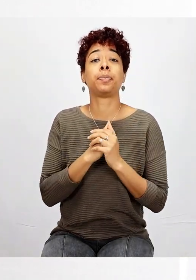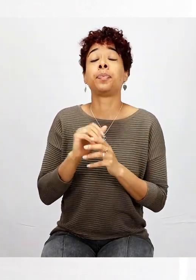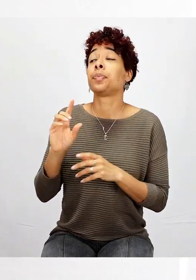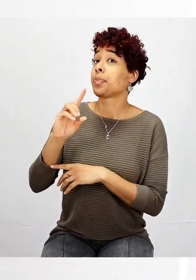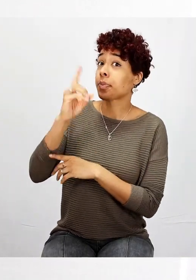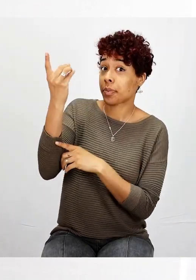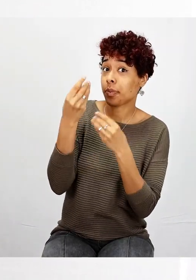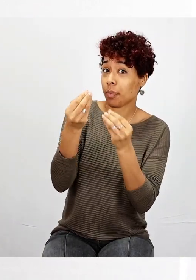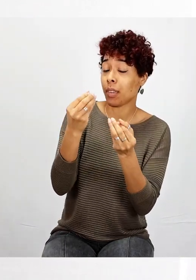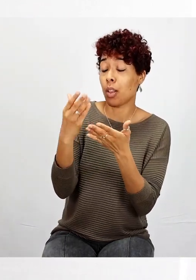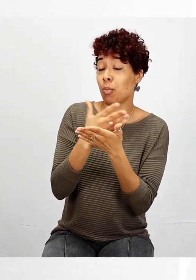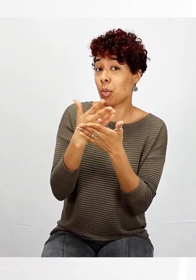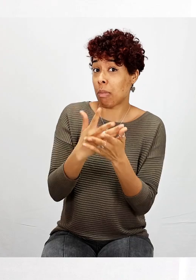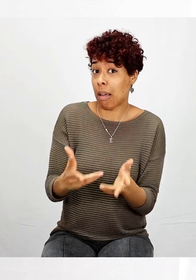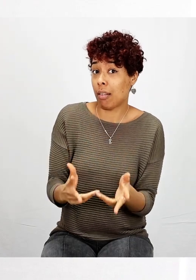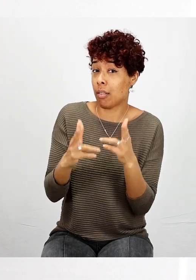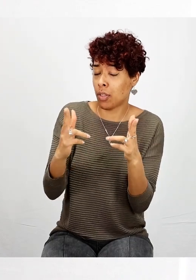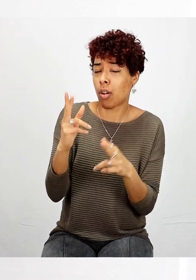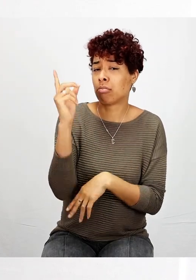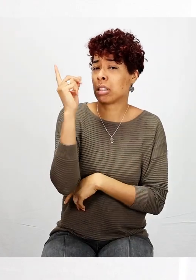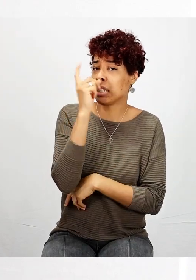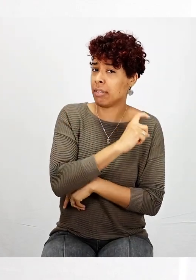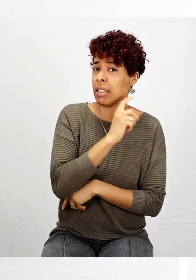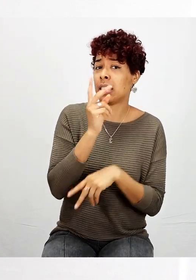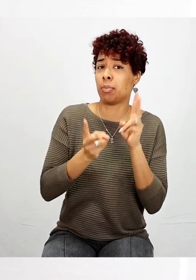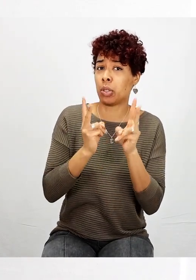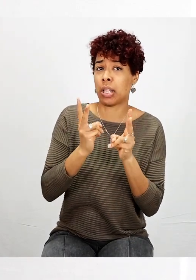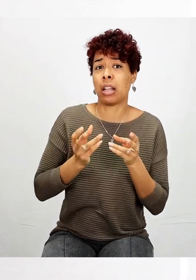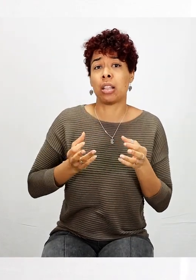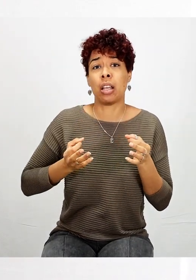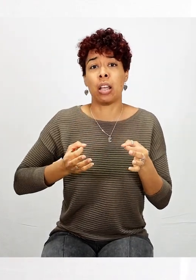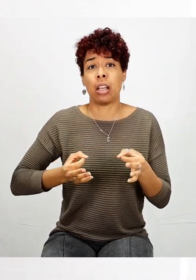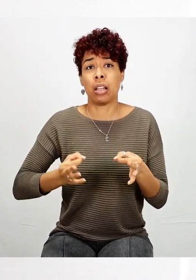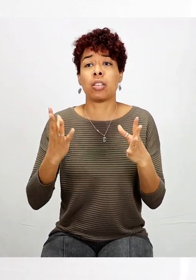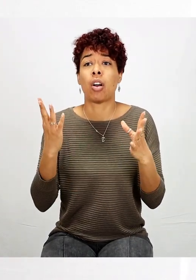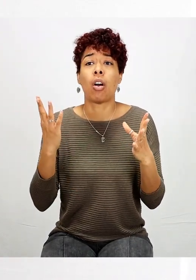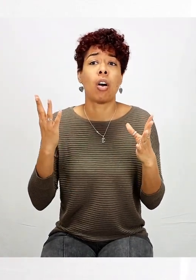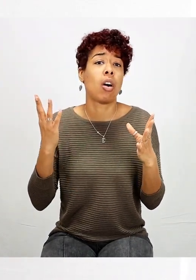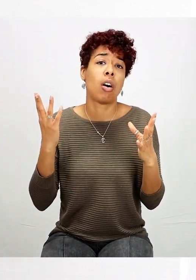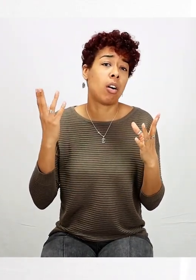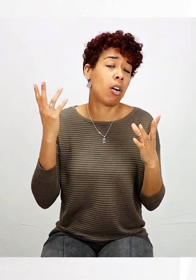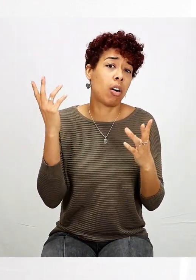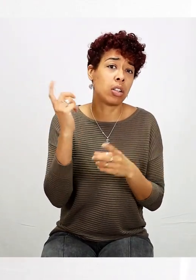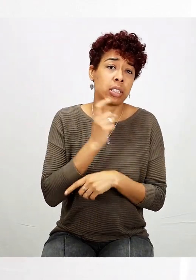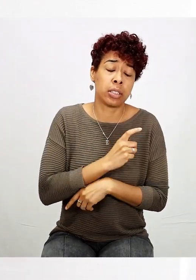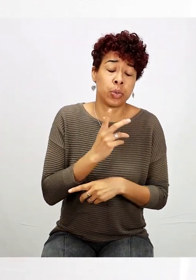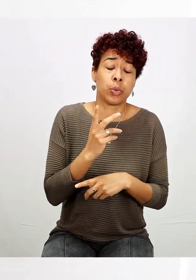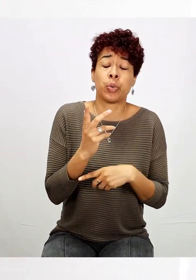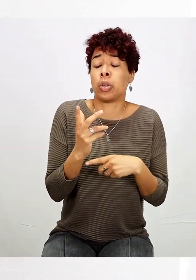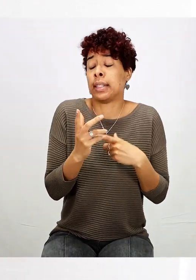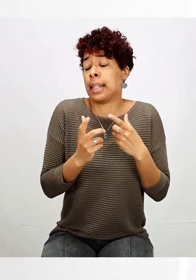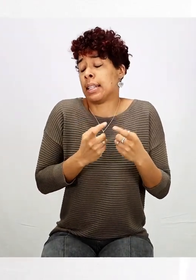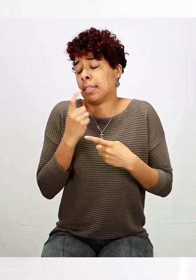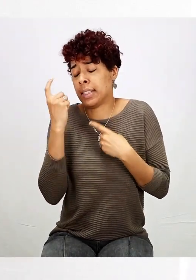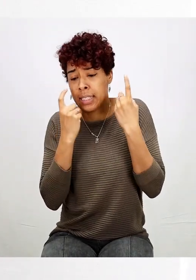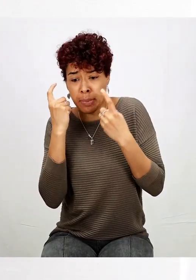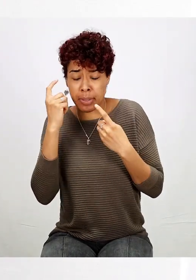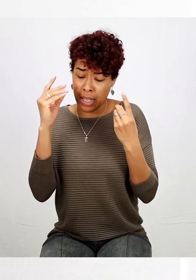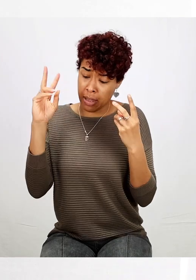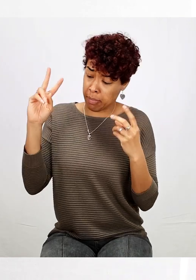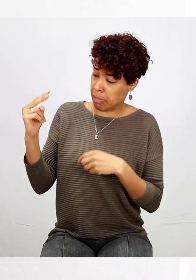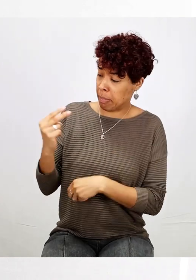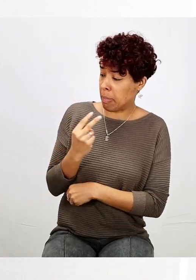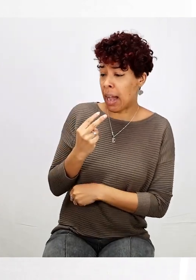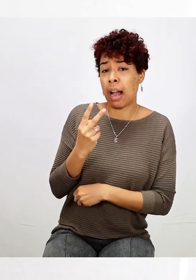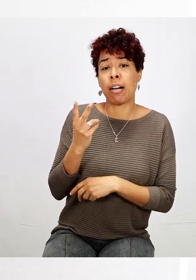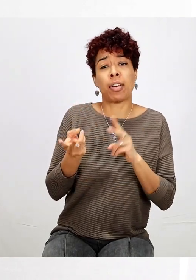te préparer peut-être dans ce temps de difficulté, un temps d'épreuve qui s'est présenté. Et puis là, il y a une remise en question. Dieu est peut-être en train de réorienter les choses.